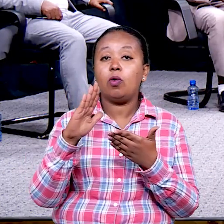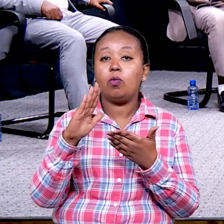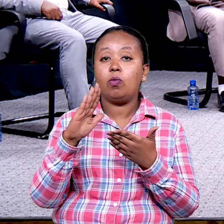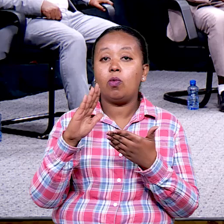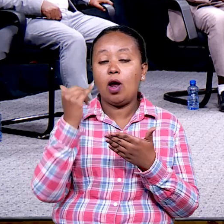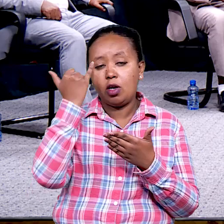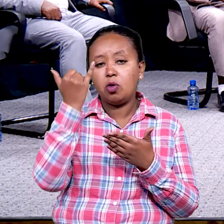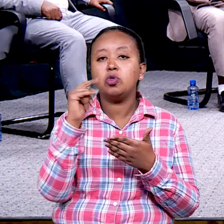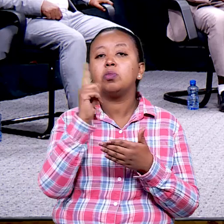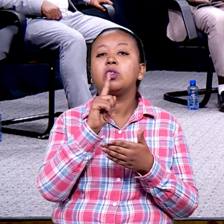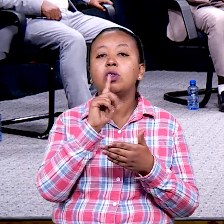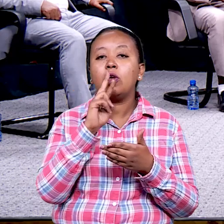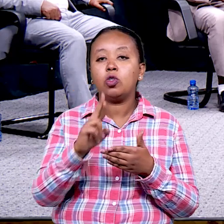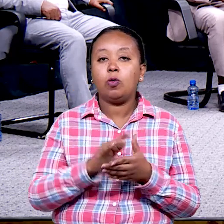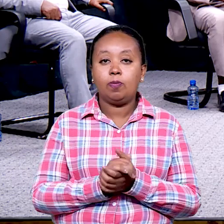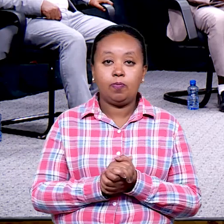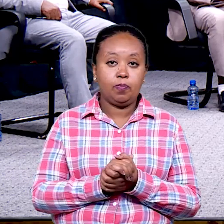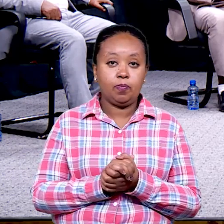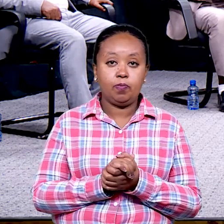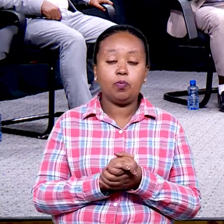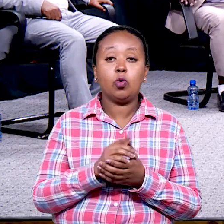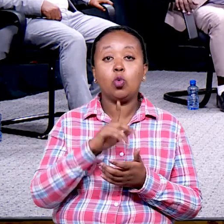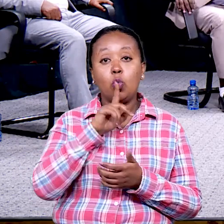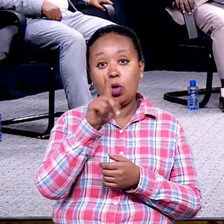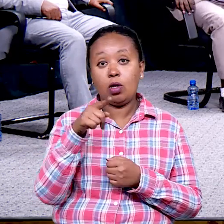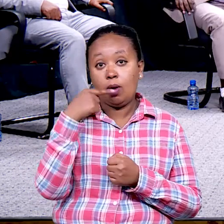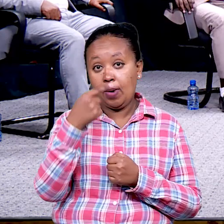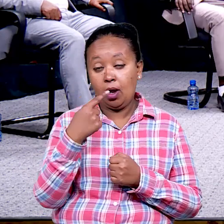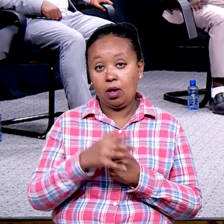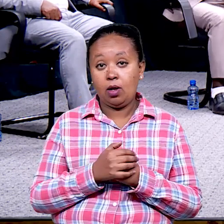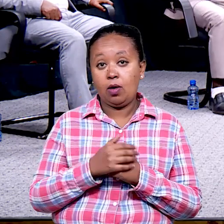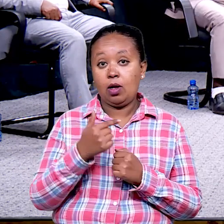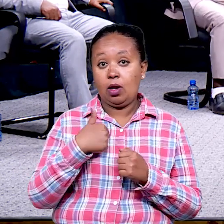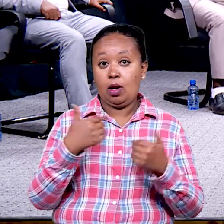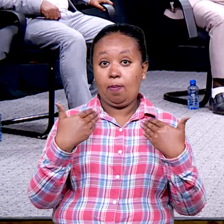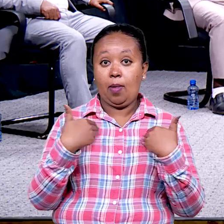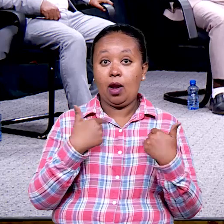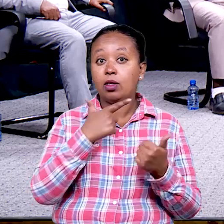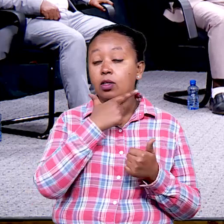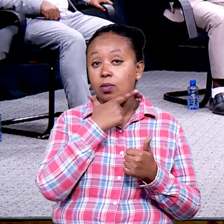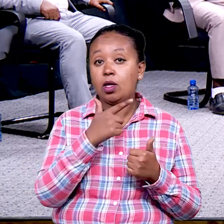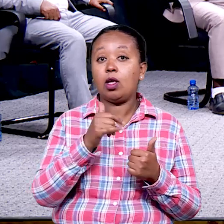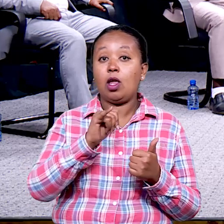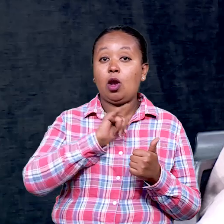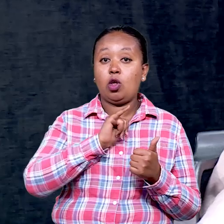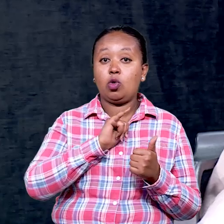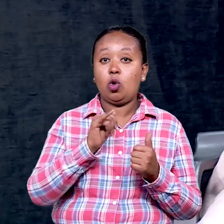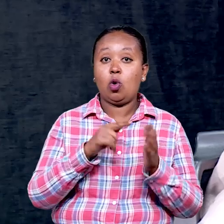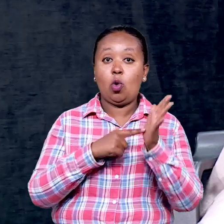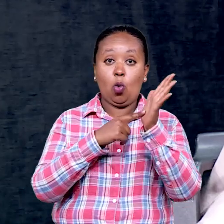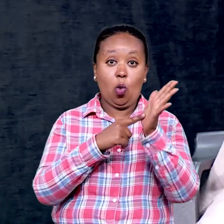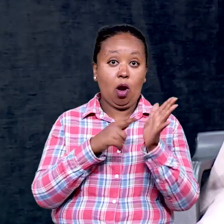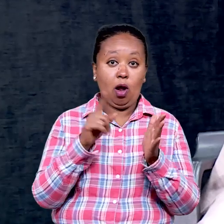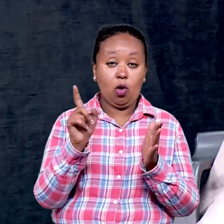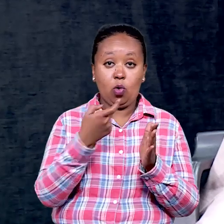የሚቀርቡት አይዲያዎች ምንድን ናቸው? እውነት ለመናገር እኔ ባለኝ ትዝብት የራሱን